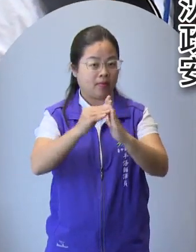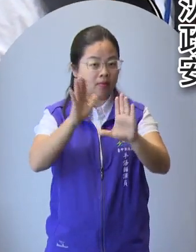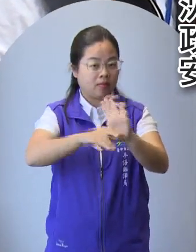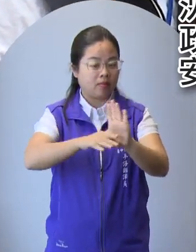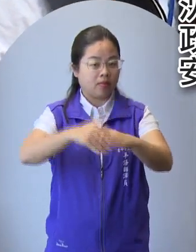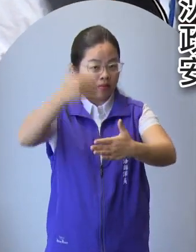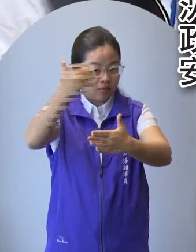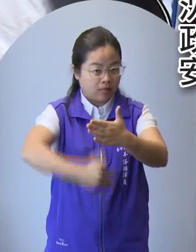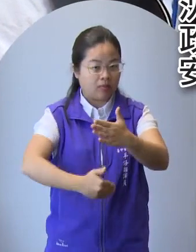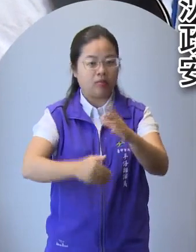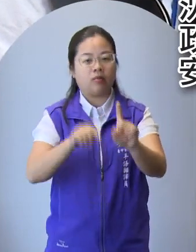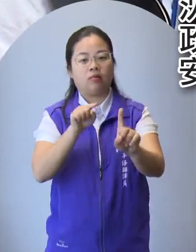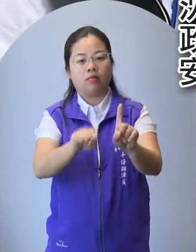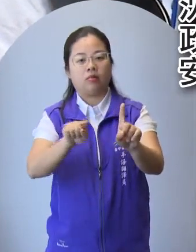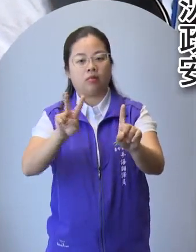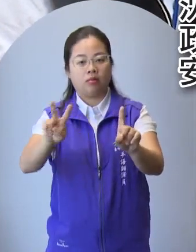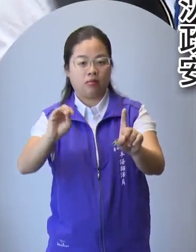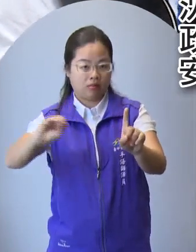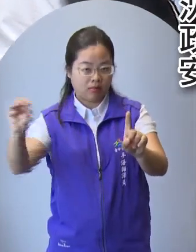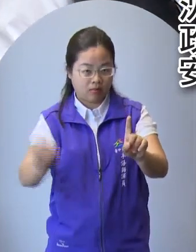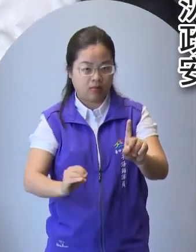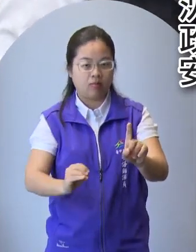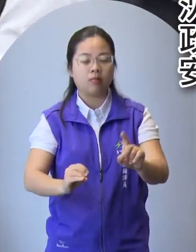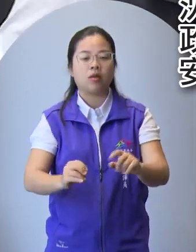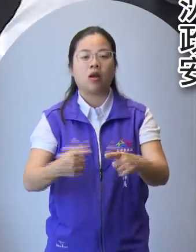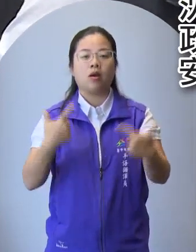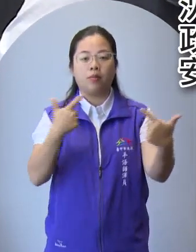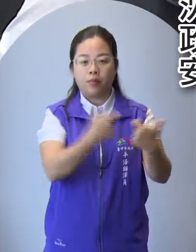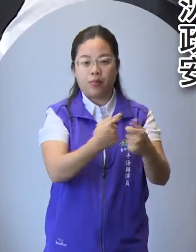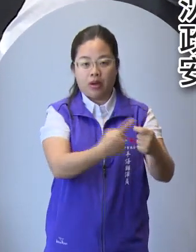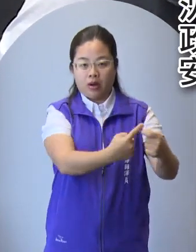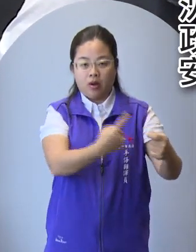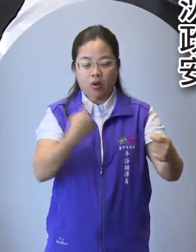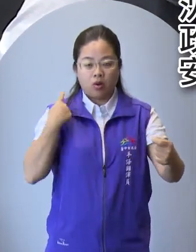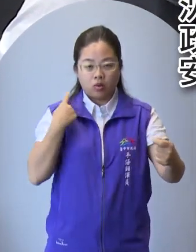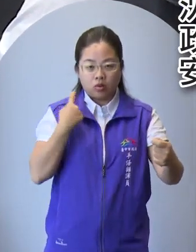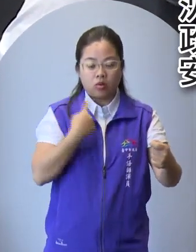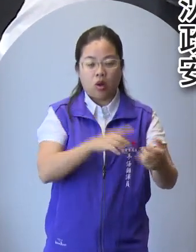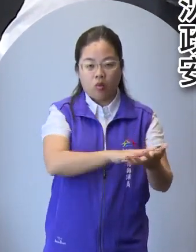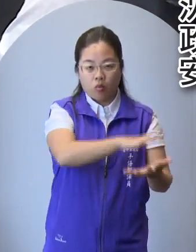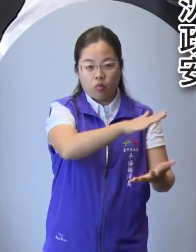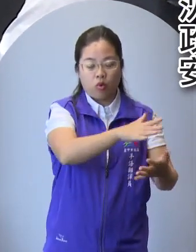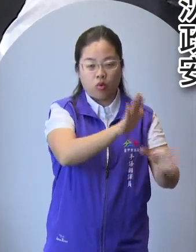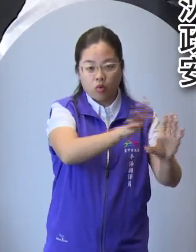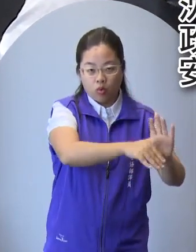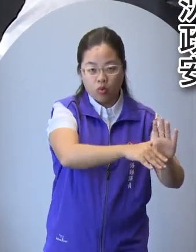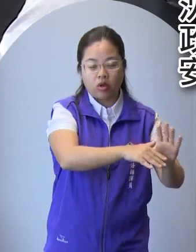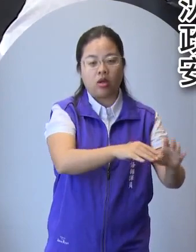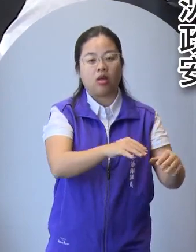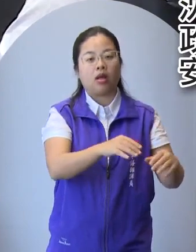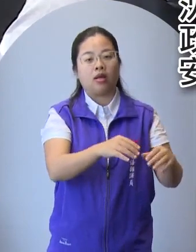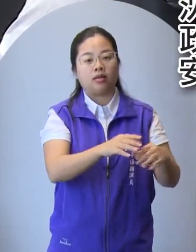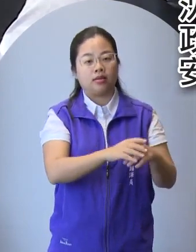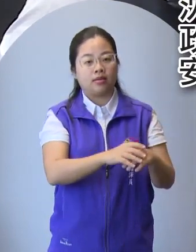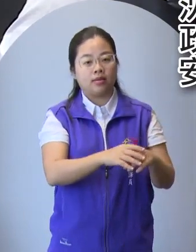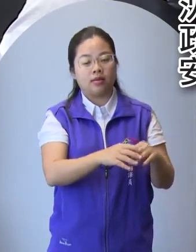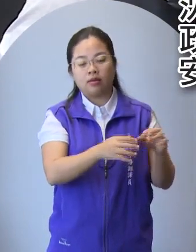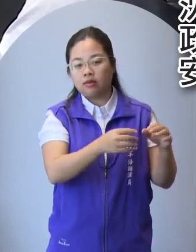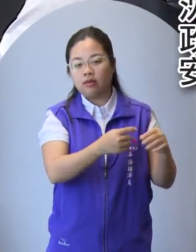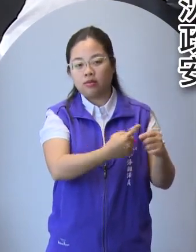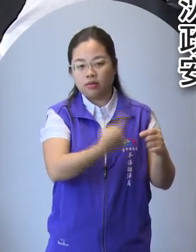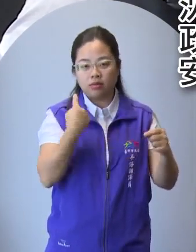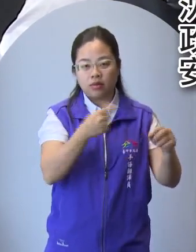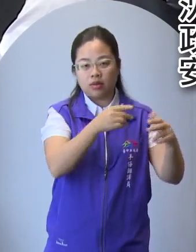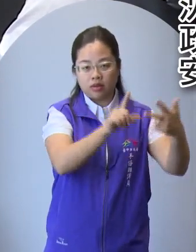为1.2%，而且呢，配合我们去年囤房税的实施，实施的日期呢，定名到去年